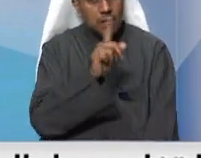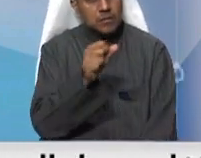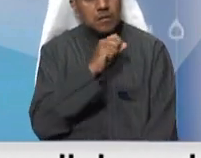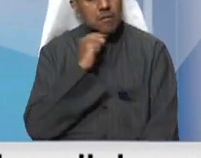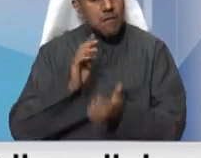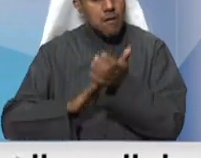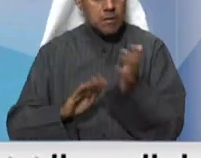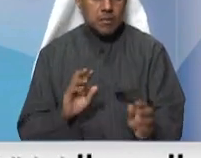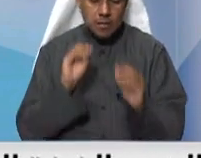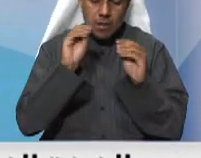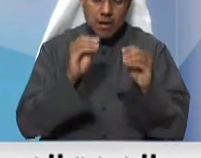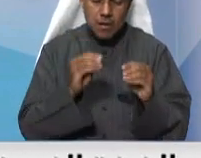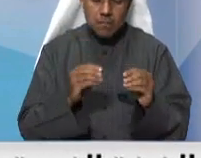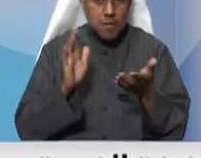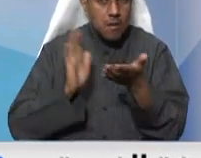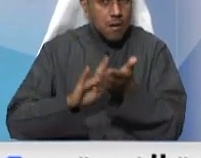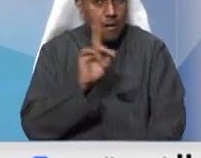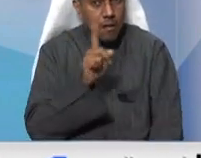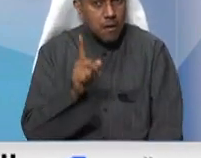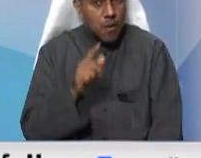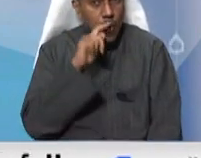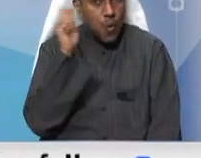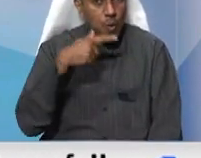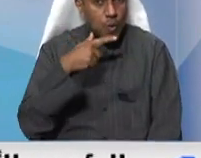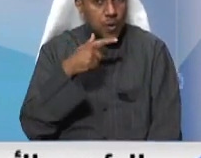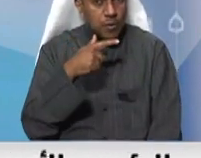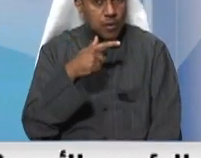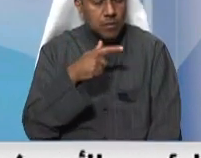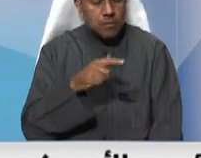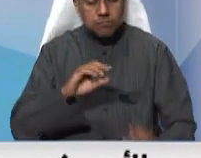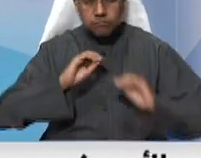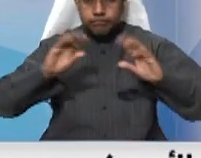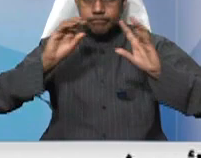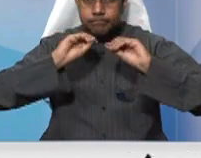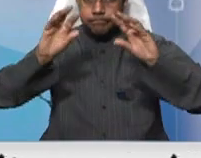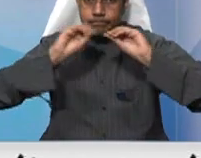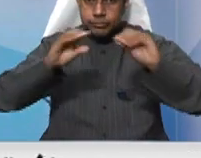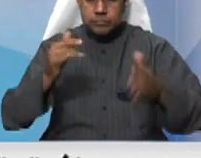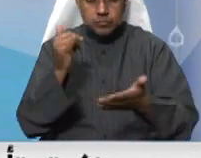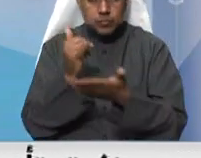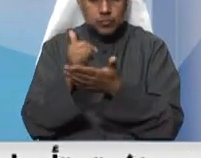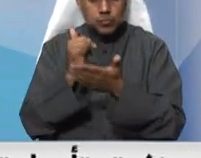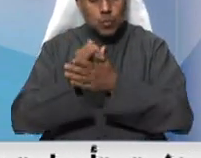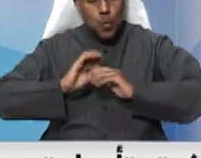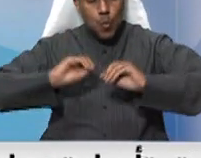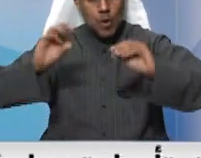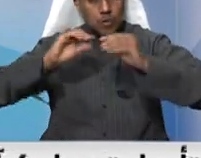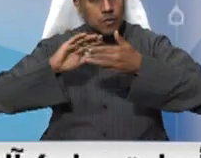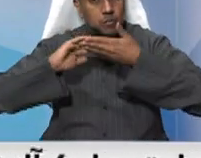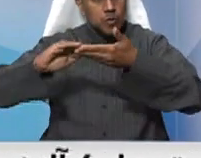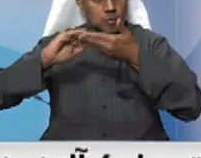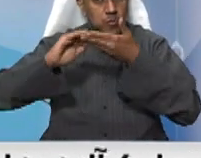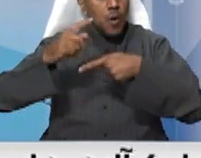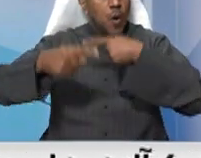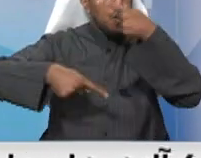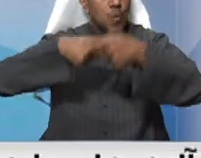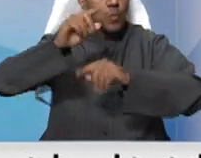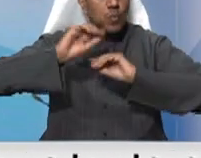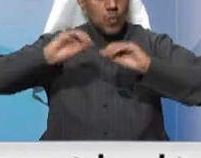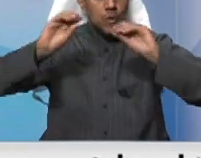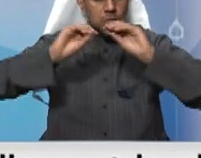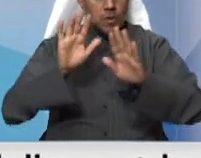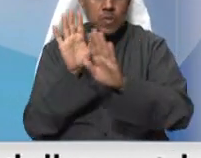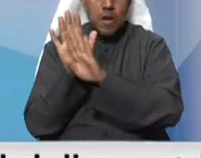مهمة في إبقاء القوات الأوكرانية على قيد المسؤولية في الجبهات ودعمها